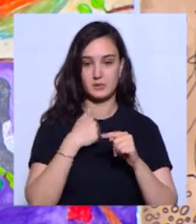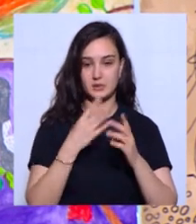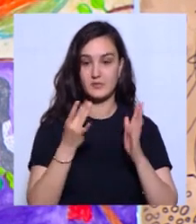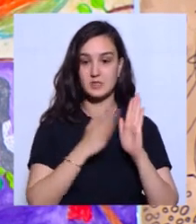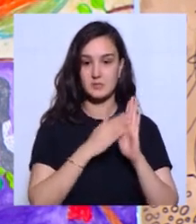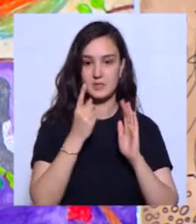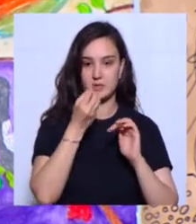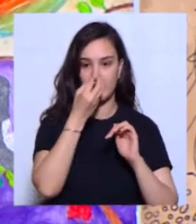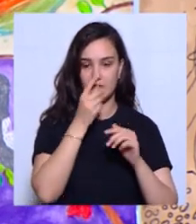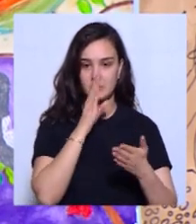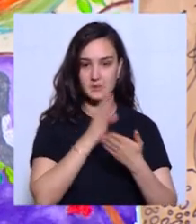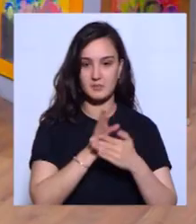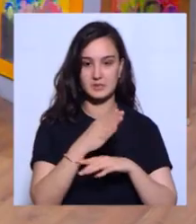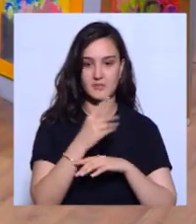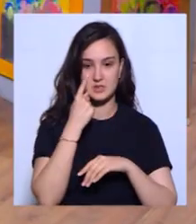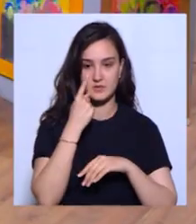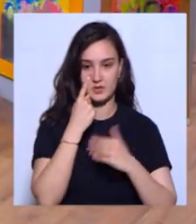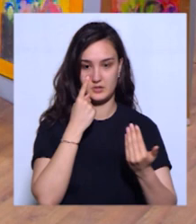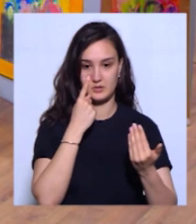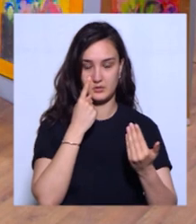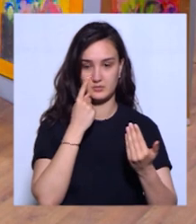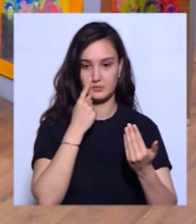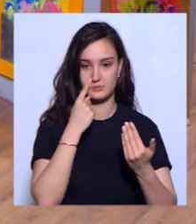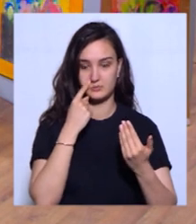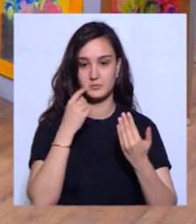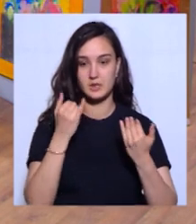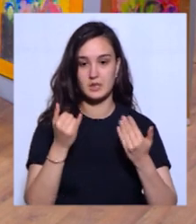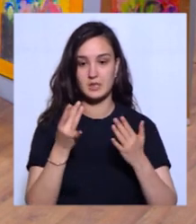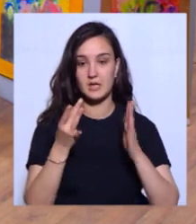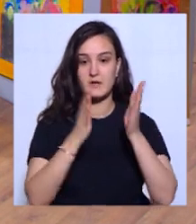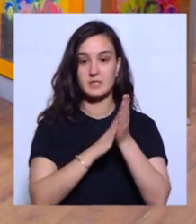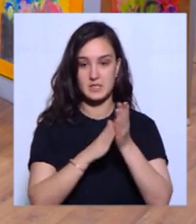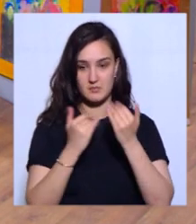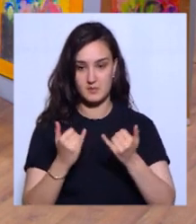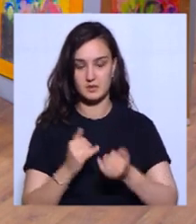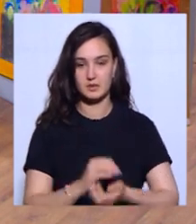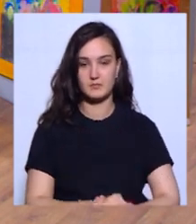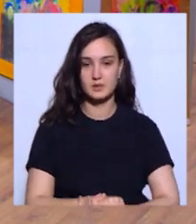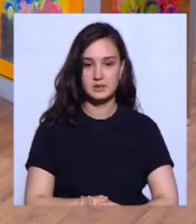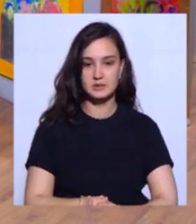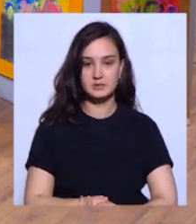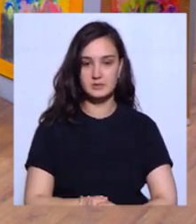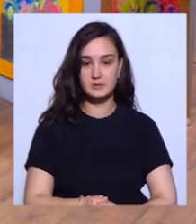თევზის თვალია. ეხლა დავაწებებ ახლა მოიცადეთ.